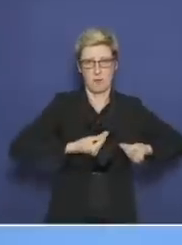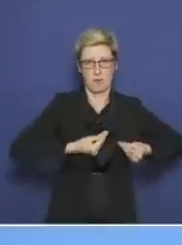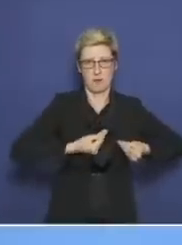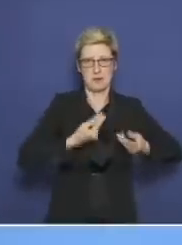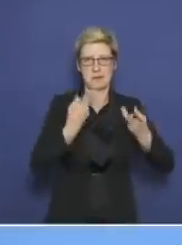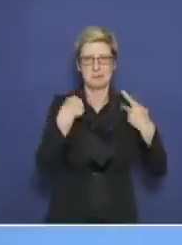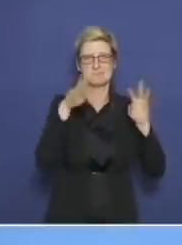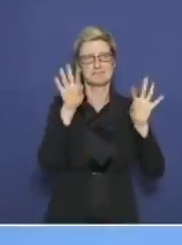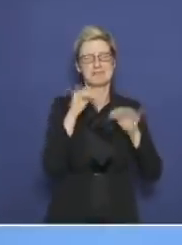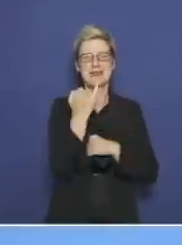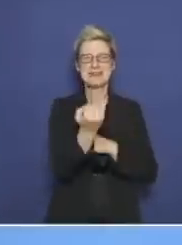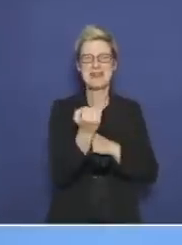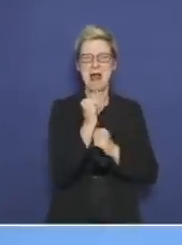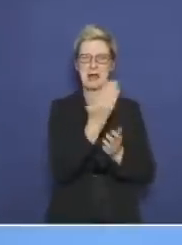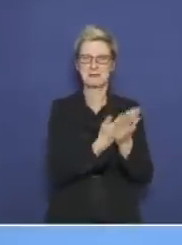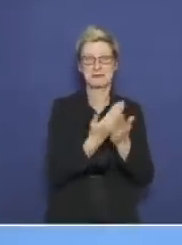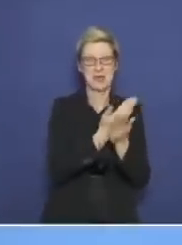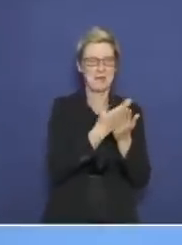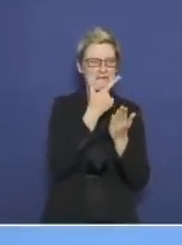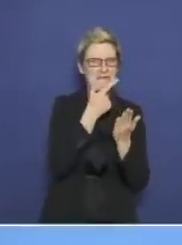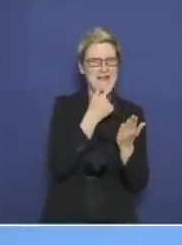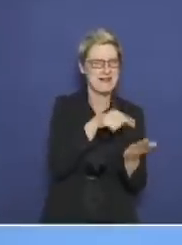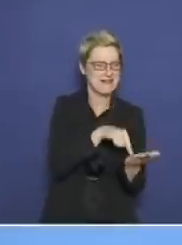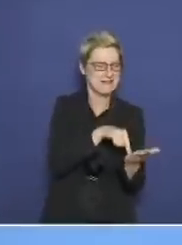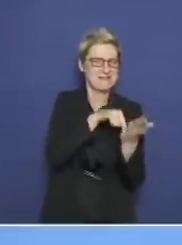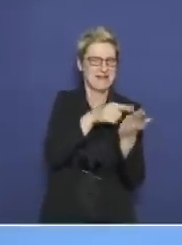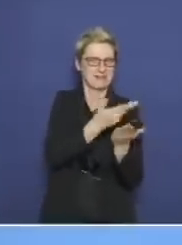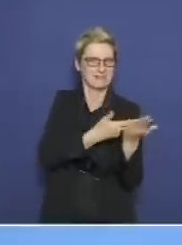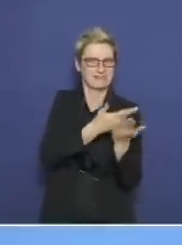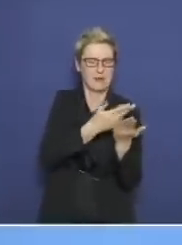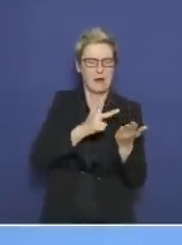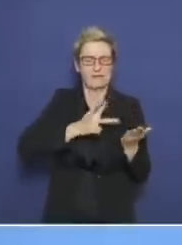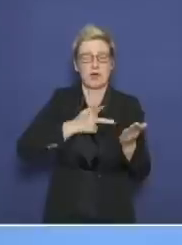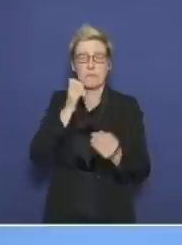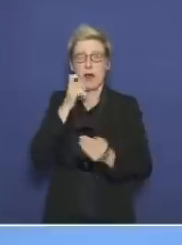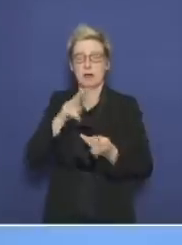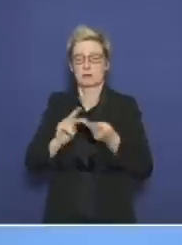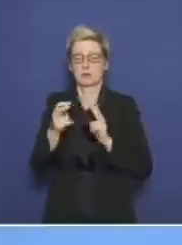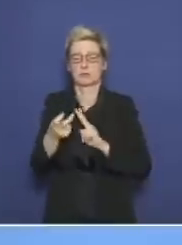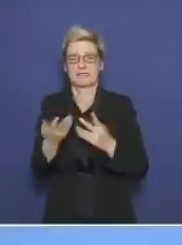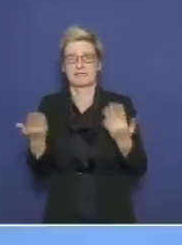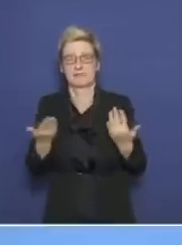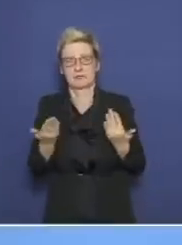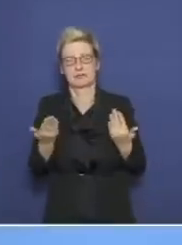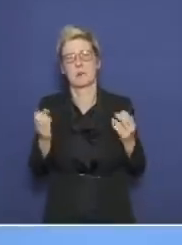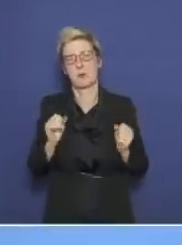Idealbeschreibung und es gibt das, was im Alltag dann umsetzbar ist und auch gut umsetzbar ist.